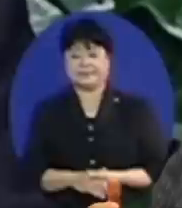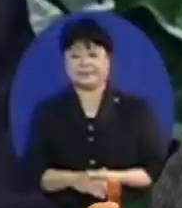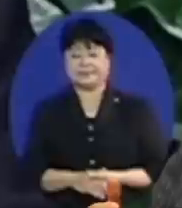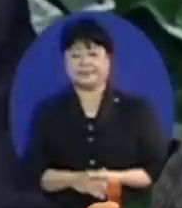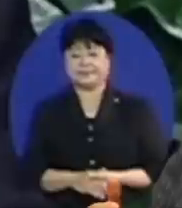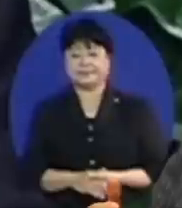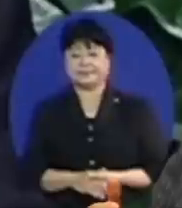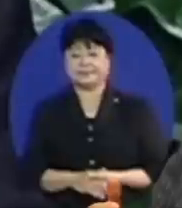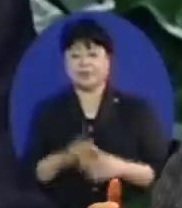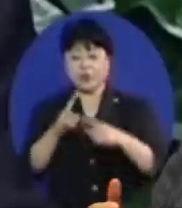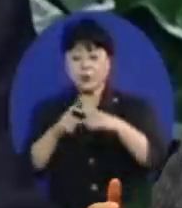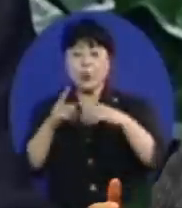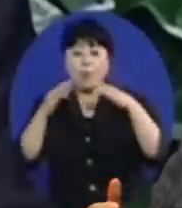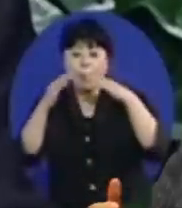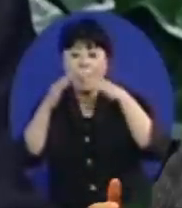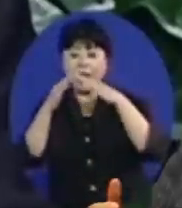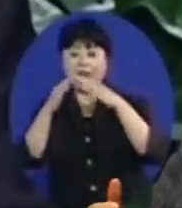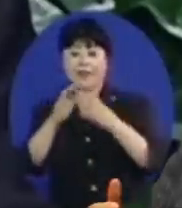우리 교회